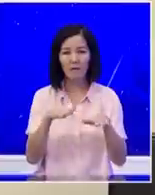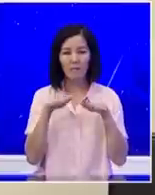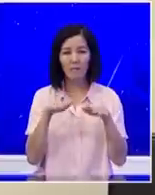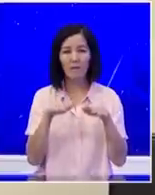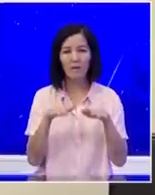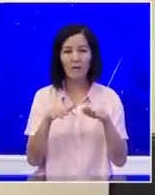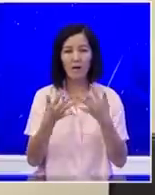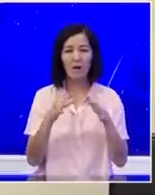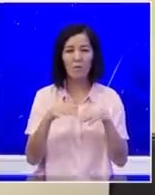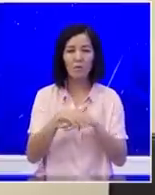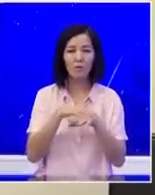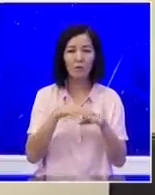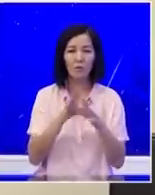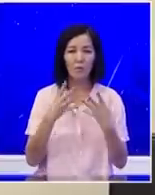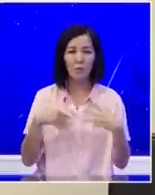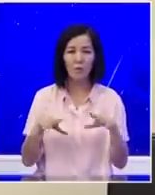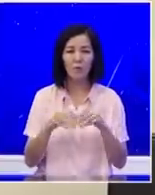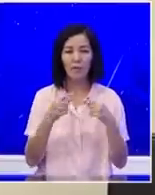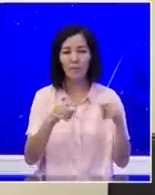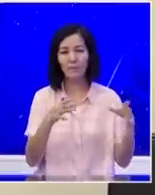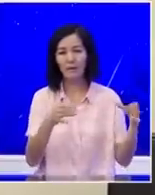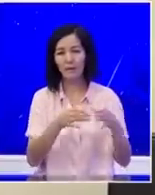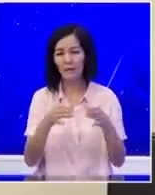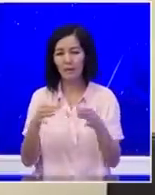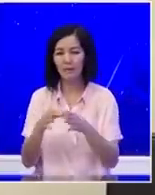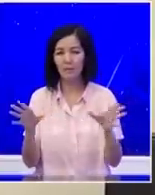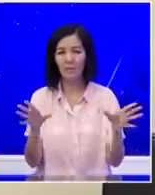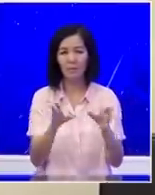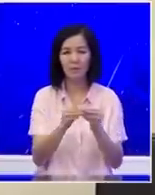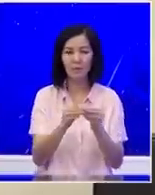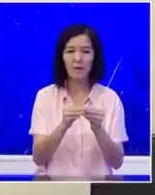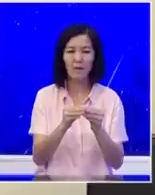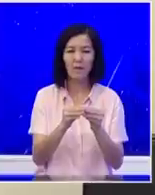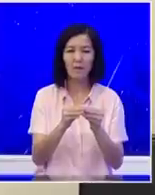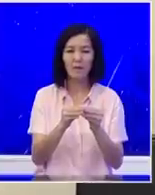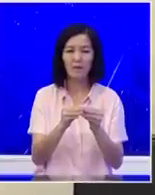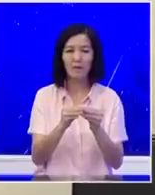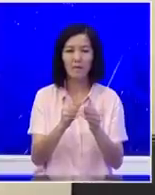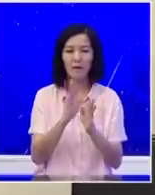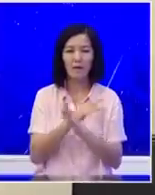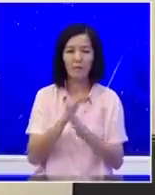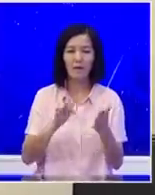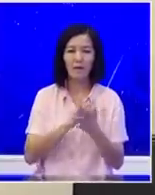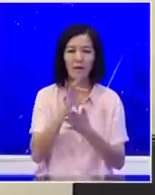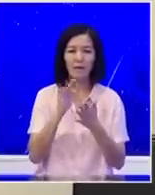ауыл тұрғындарымен қоғамдық кеңес бар, басқа бір жаңағы мүшелер бар, сонымен бірге мынау Қапшағай қаласының әл-ауқатын